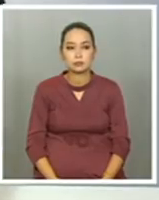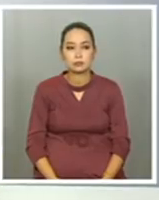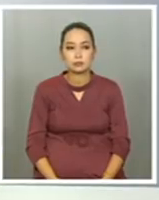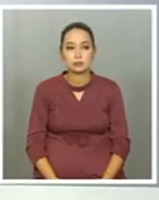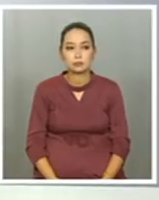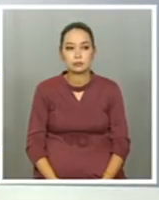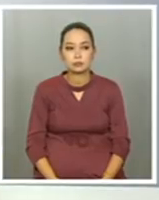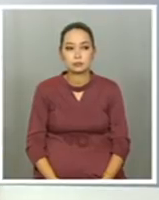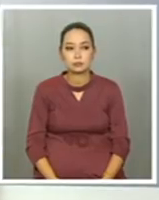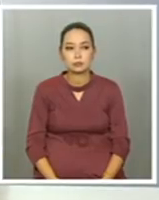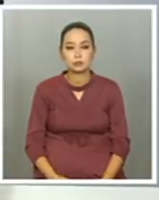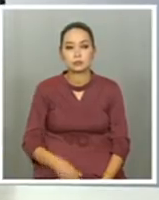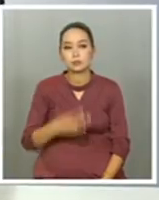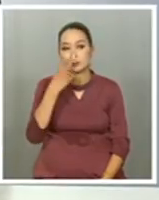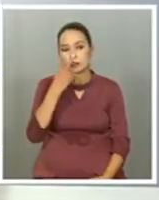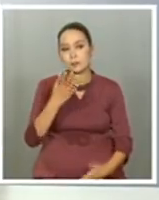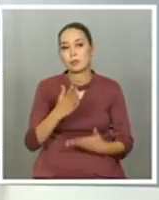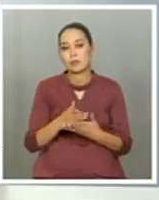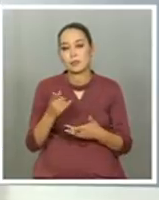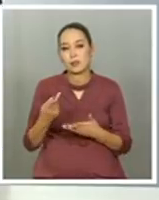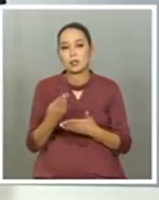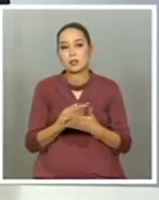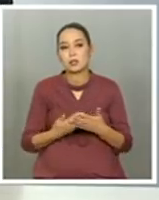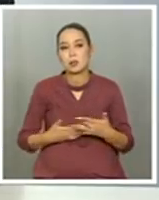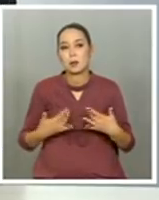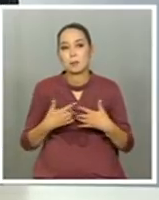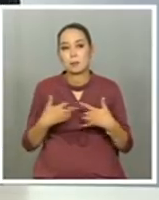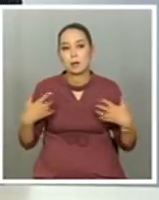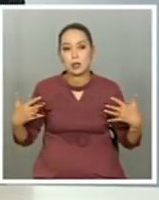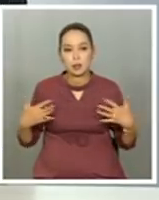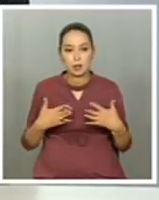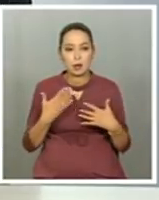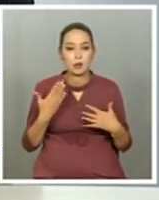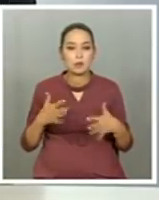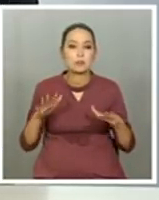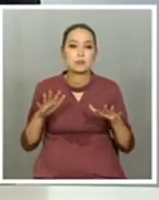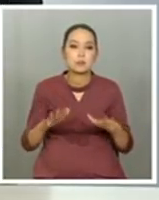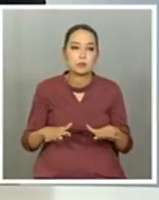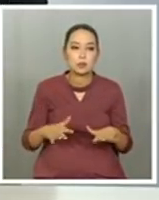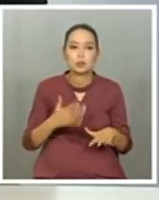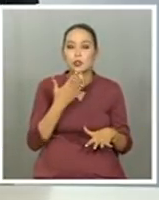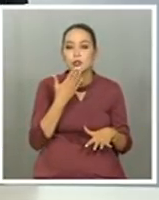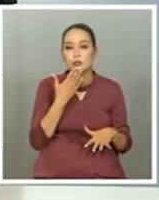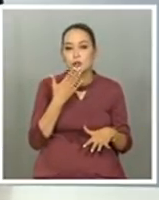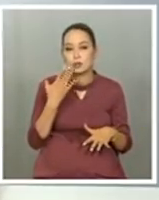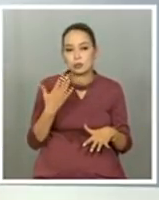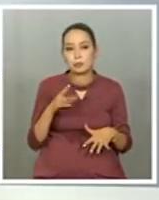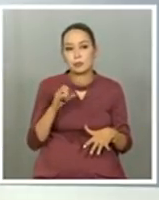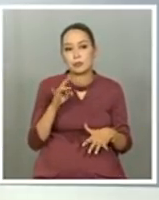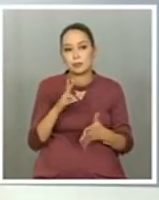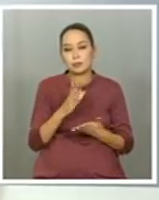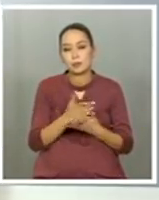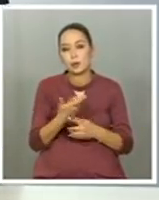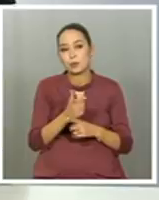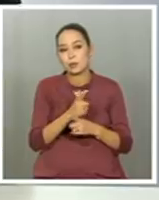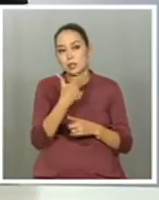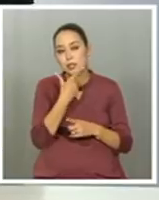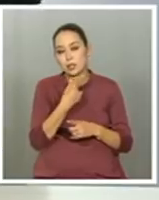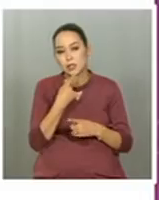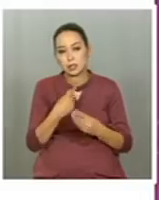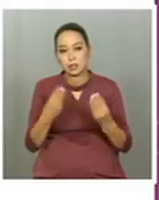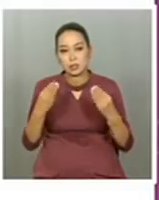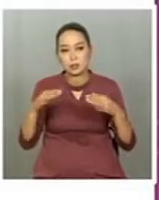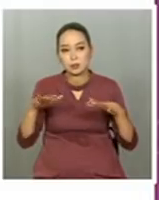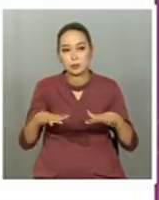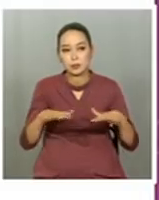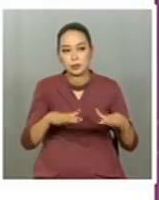Бұл жерде біз сіздерге Баянауыл ұлттық саябақтың көріністерін ұсынып отырмыз. Өте әдемі керемет жерлер,